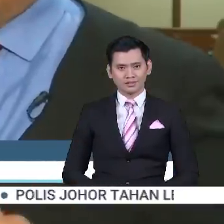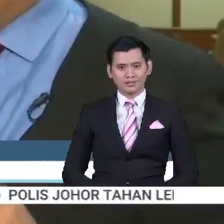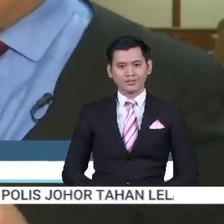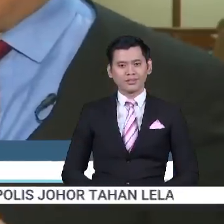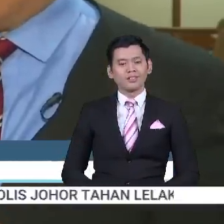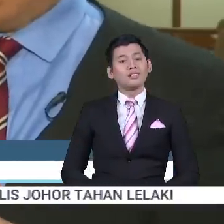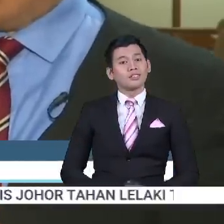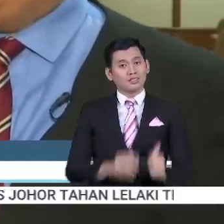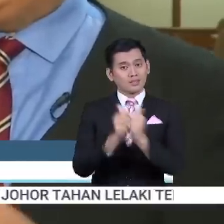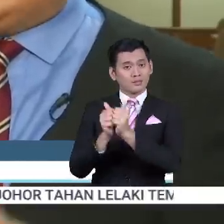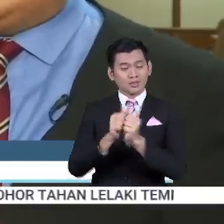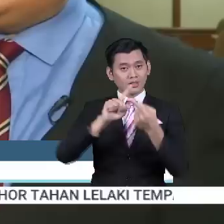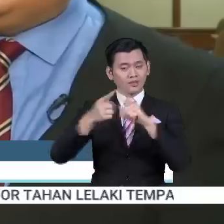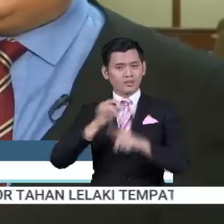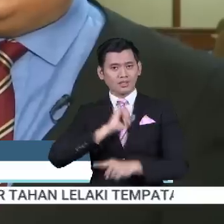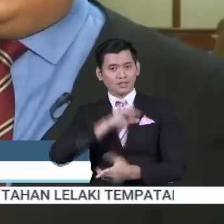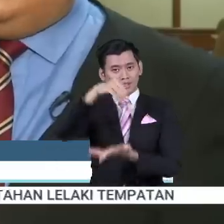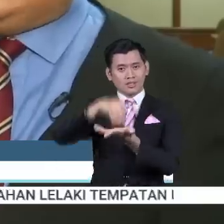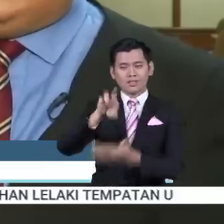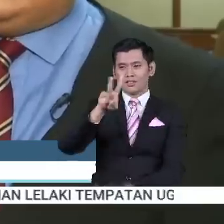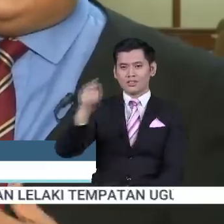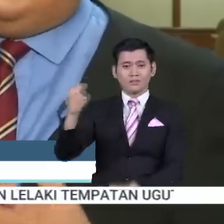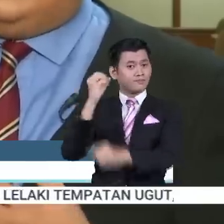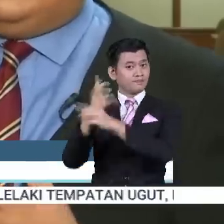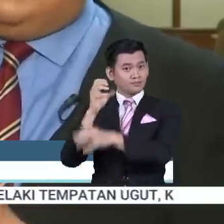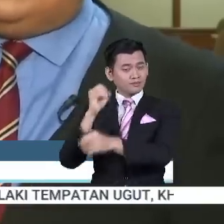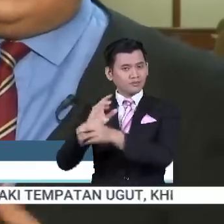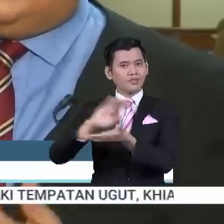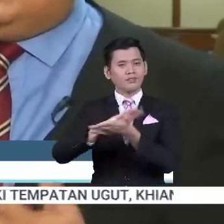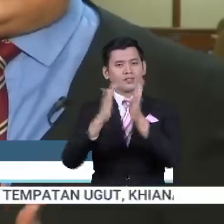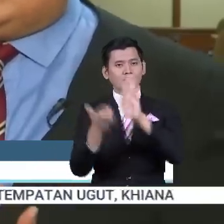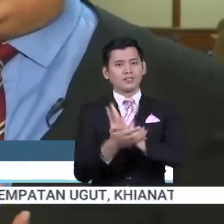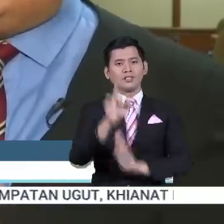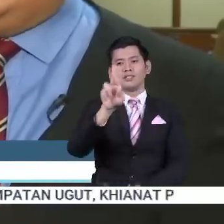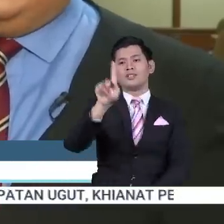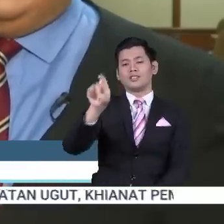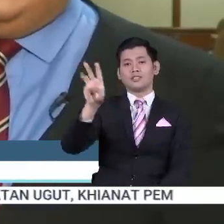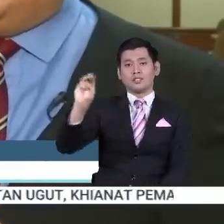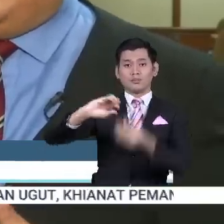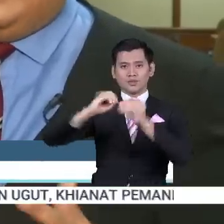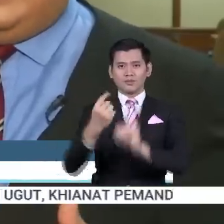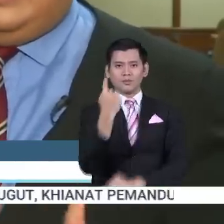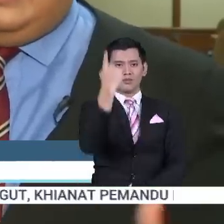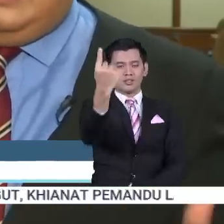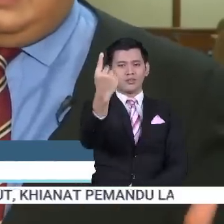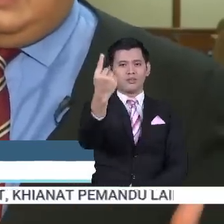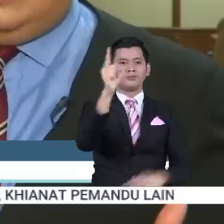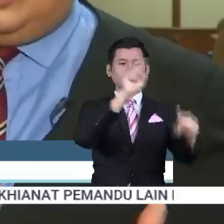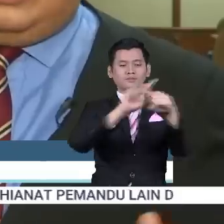Sama rakan-rakan saya di RTM ini bekerja keras untuk menjadikan jenama RTM itu jenama nombor satu dalam